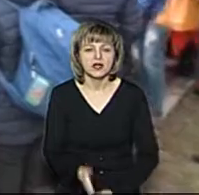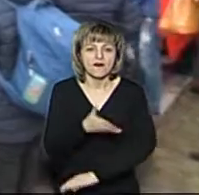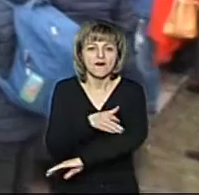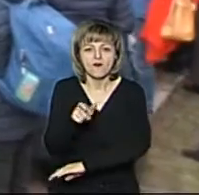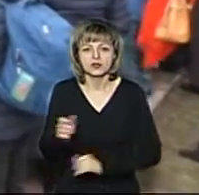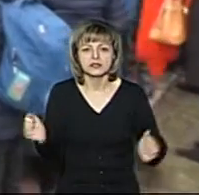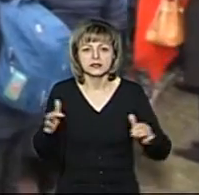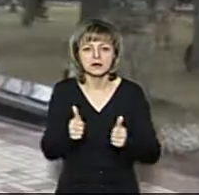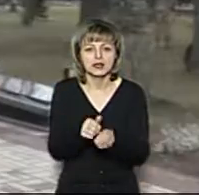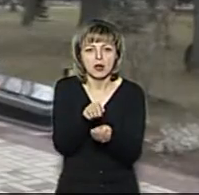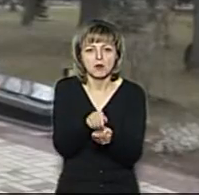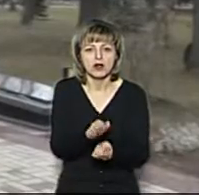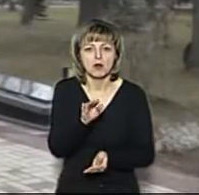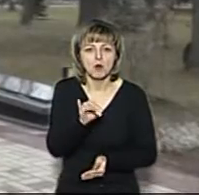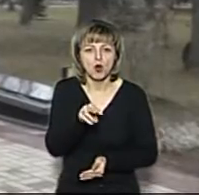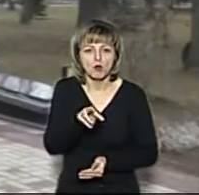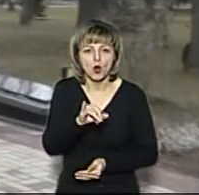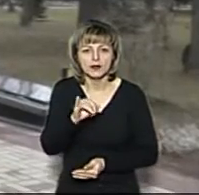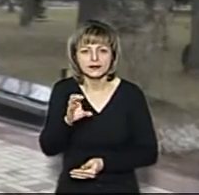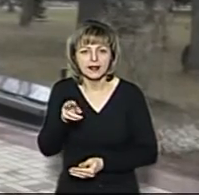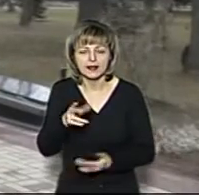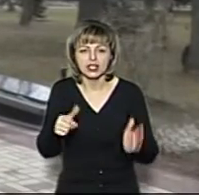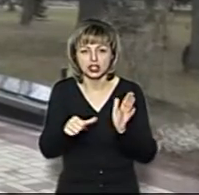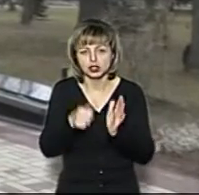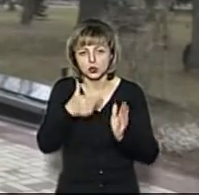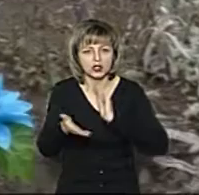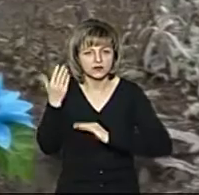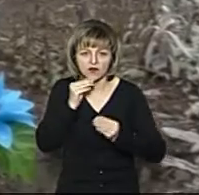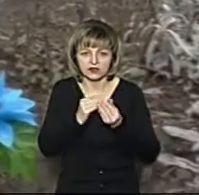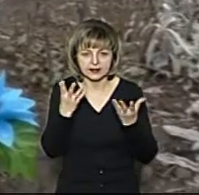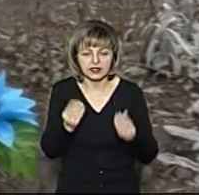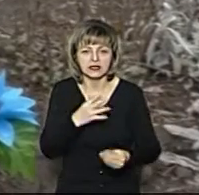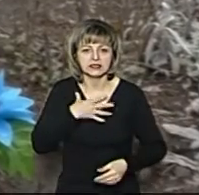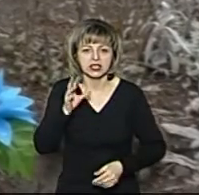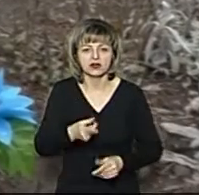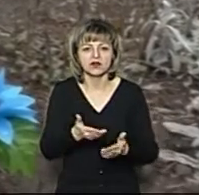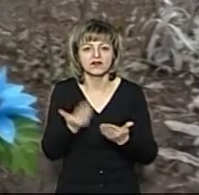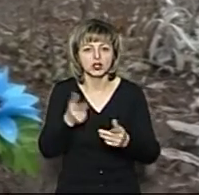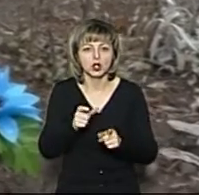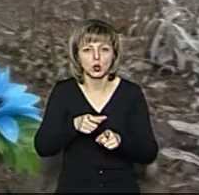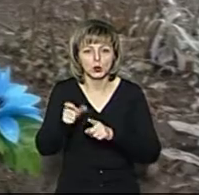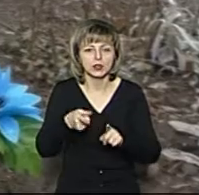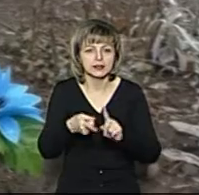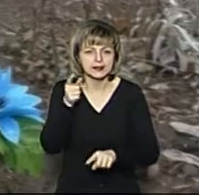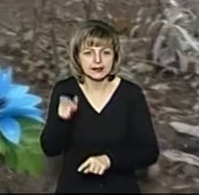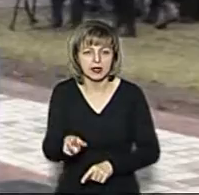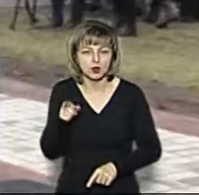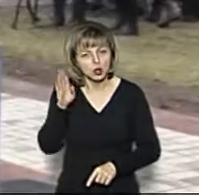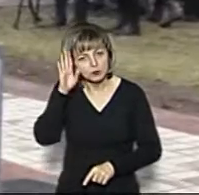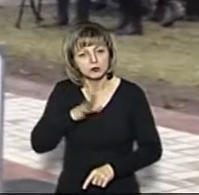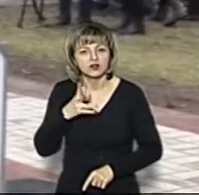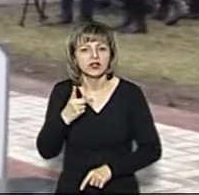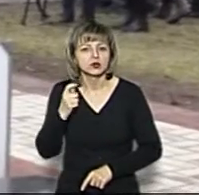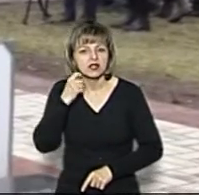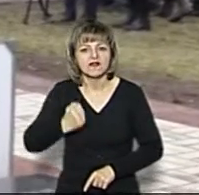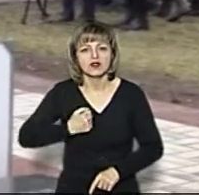Волиняни зібралися біля могили Василя Мойсея, який цього дня 6 років тому загинув на Майдані від кулі снайпера. Йому був 21 рік.